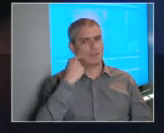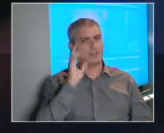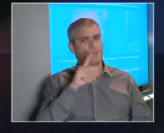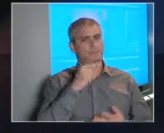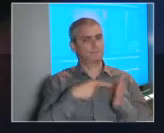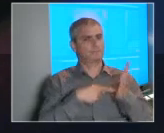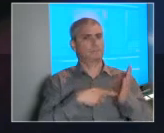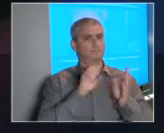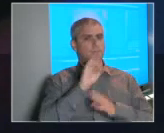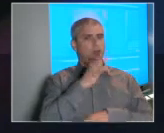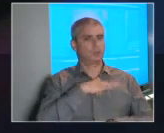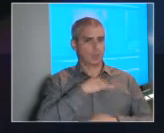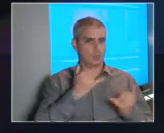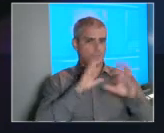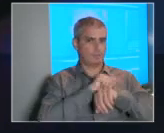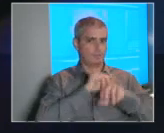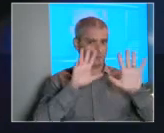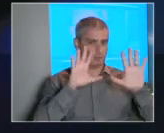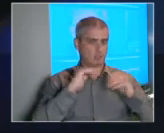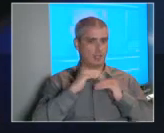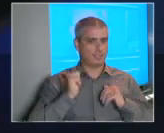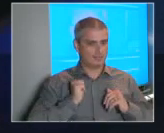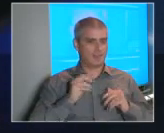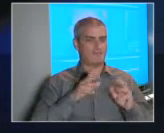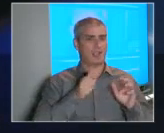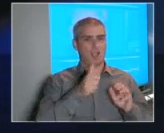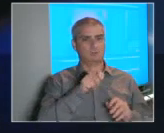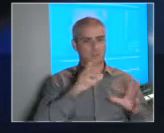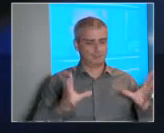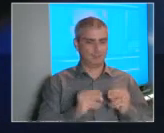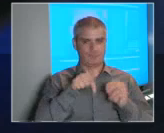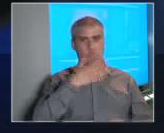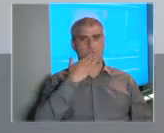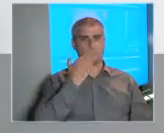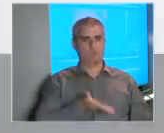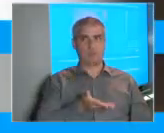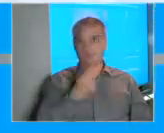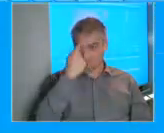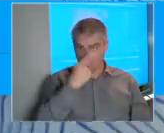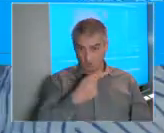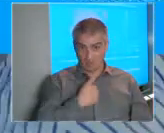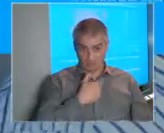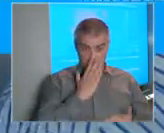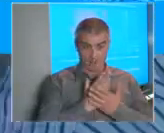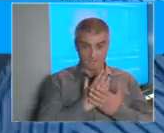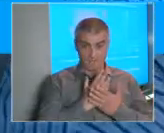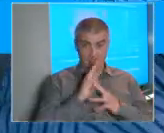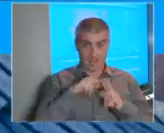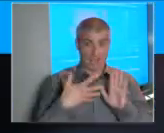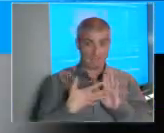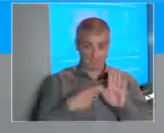גם לידי ביטוי במשדר שלנו, הערב בתשע, גלי צהל וערוץ כנסת, מכאן מירושלים? אתה חושב שאנחנו כבר אחרי